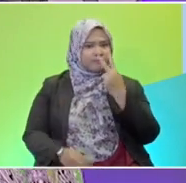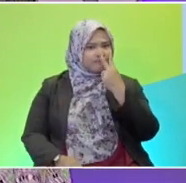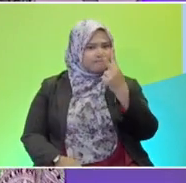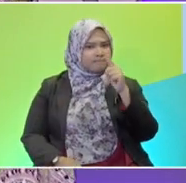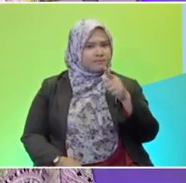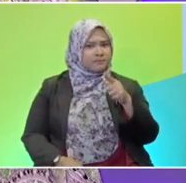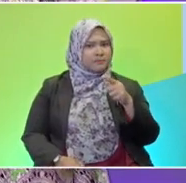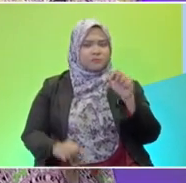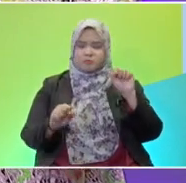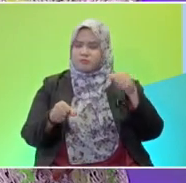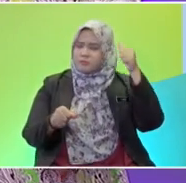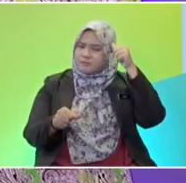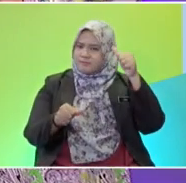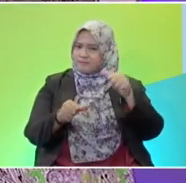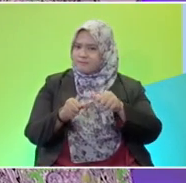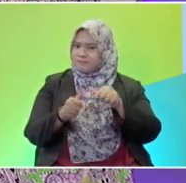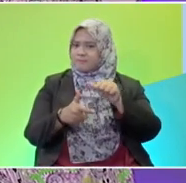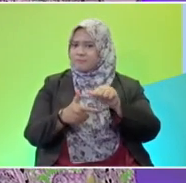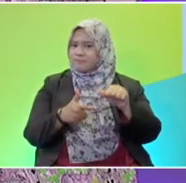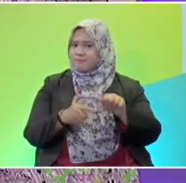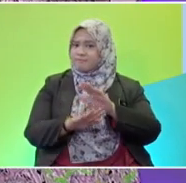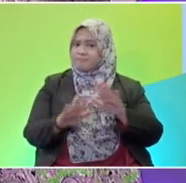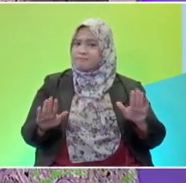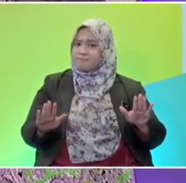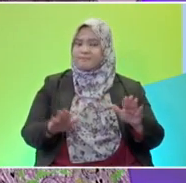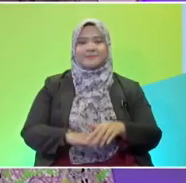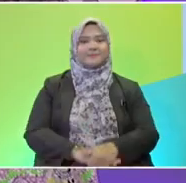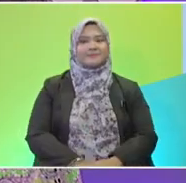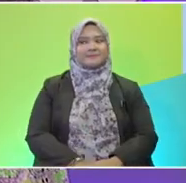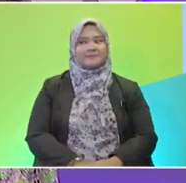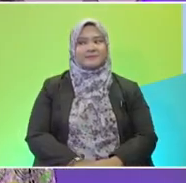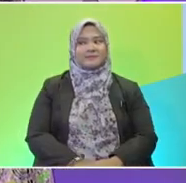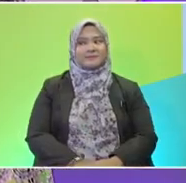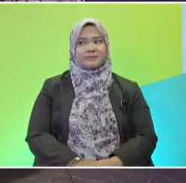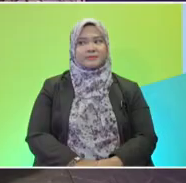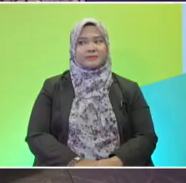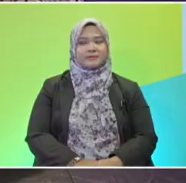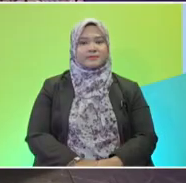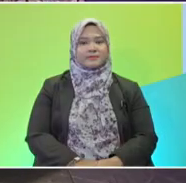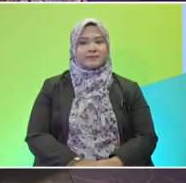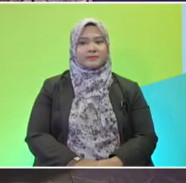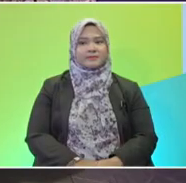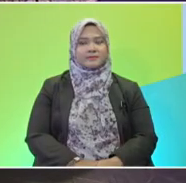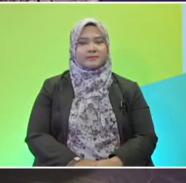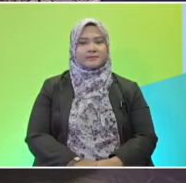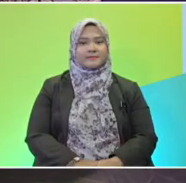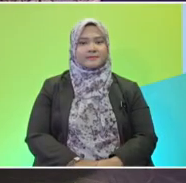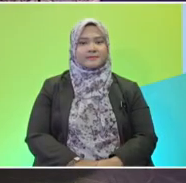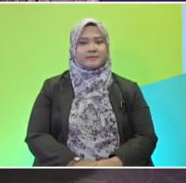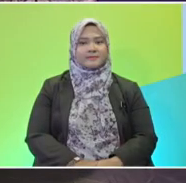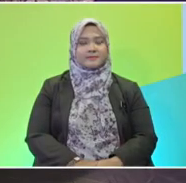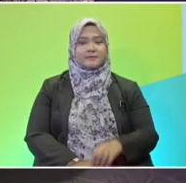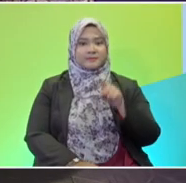tidak mempunyai permainan kecilku ya kita kena badan kah uang satu ringgit